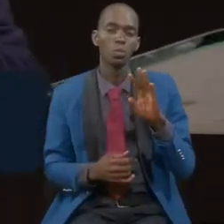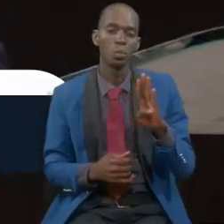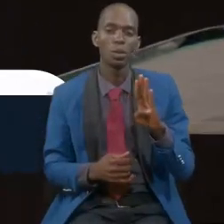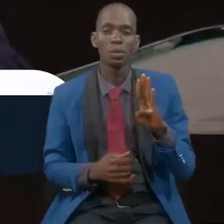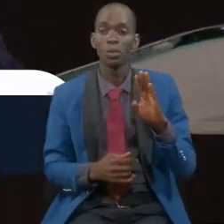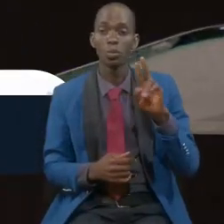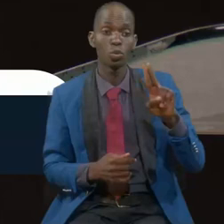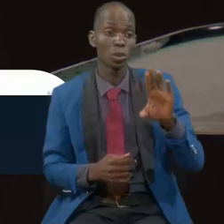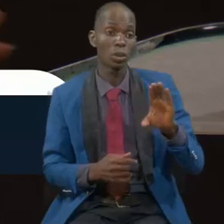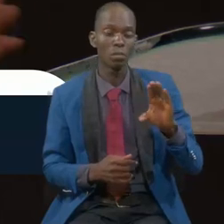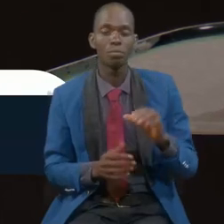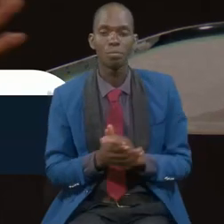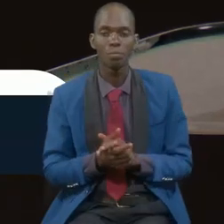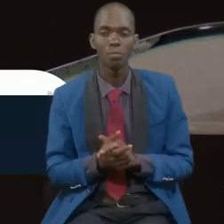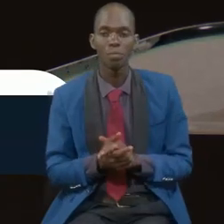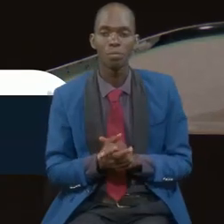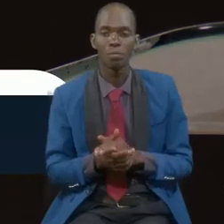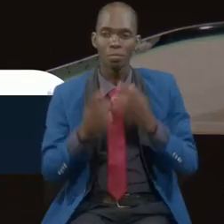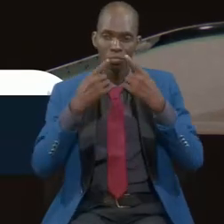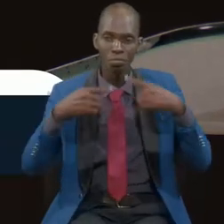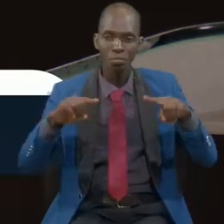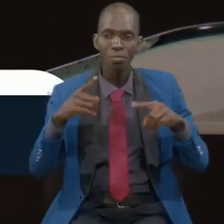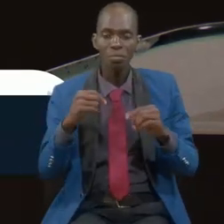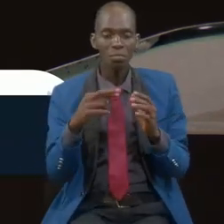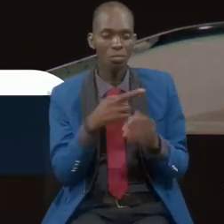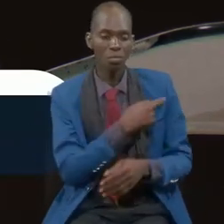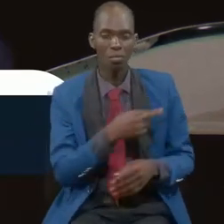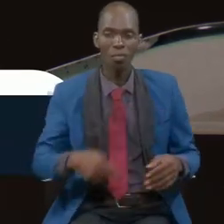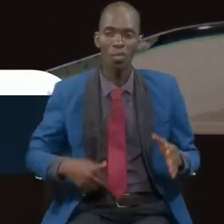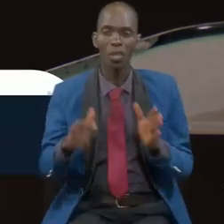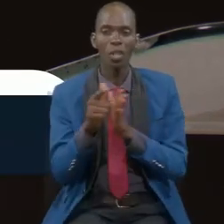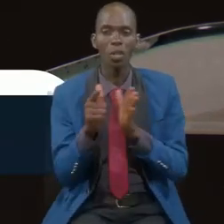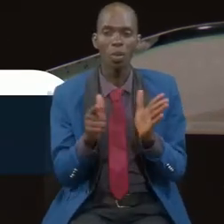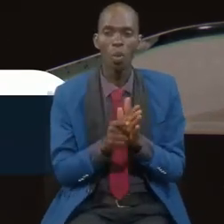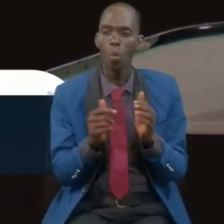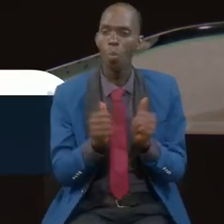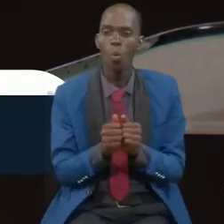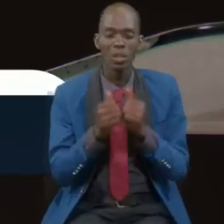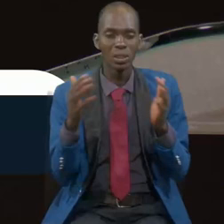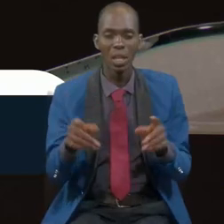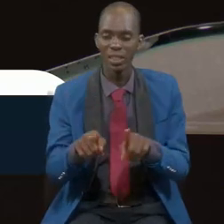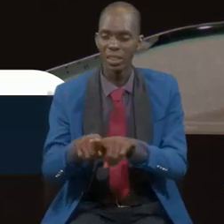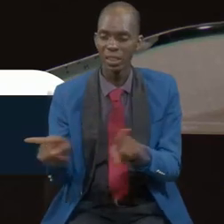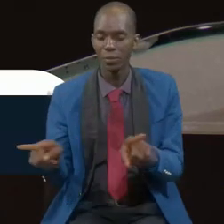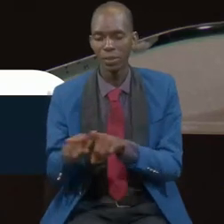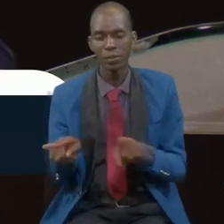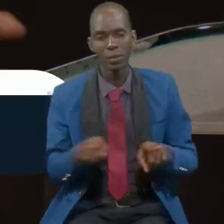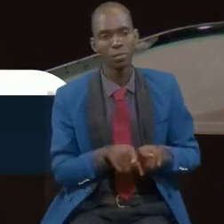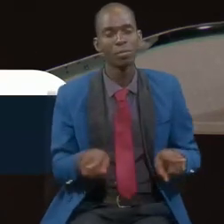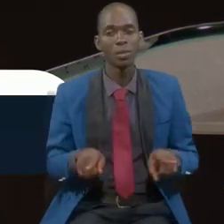c'est proclamer la loi royale sans déviation. Proclamer,